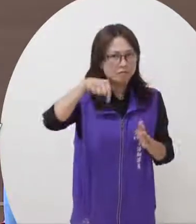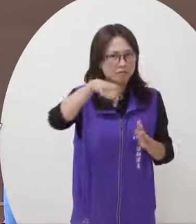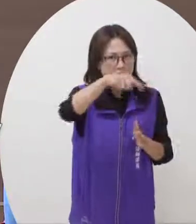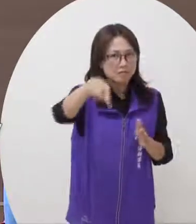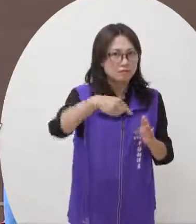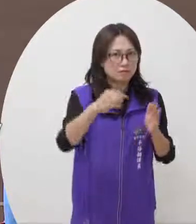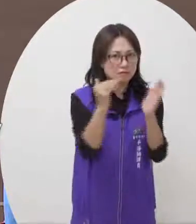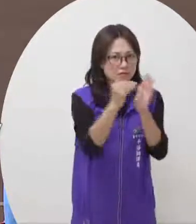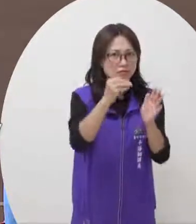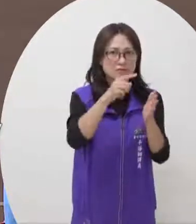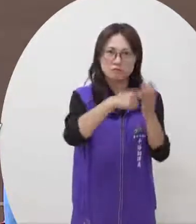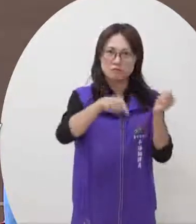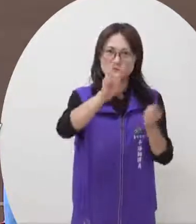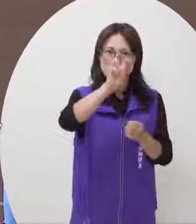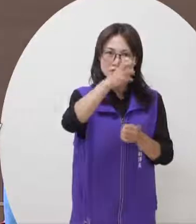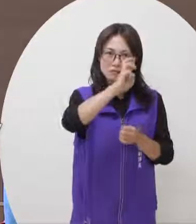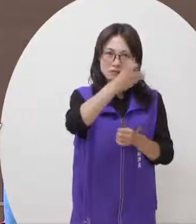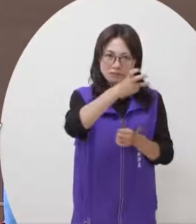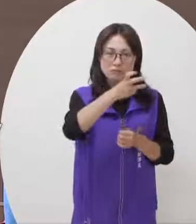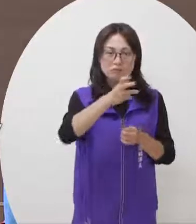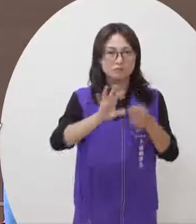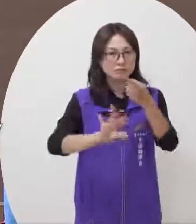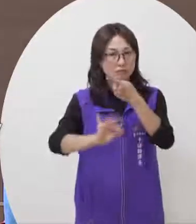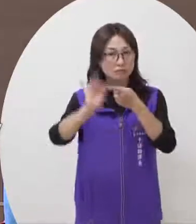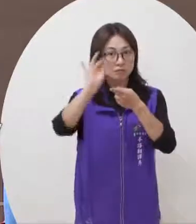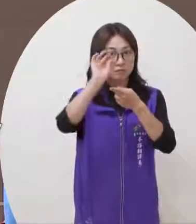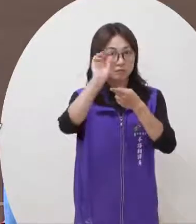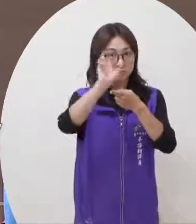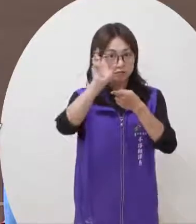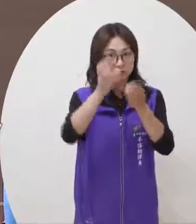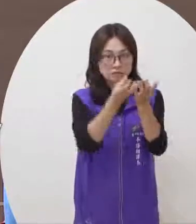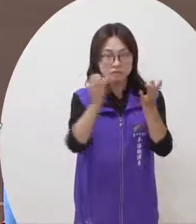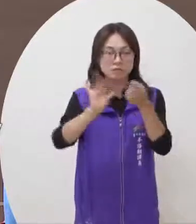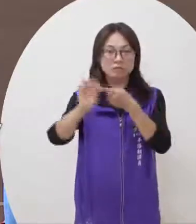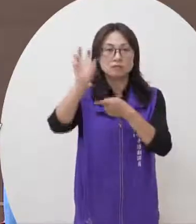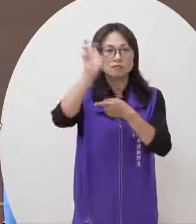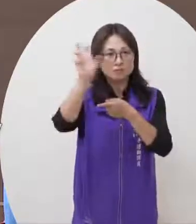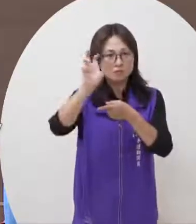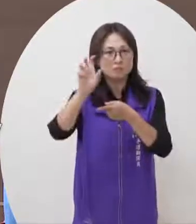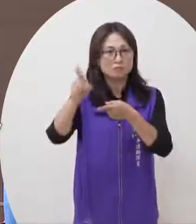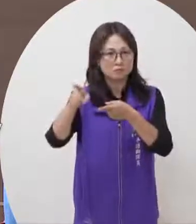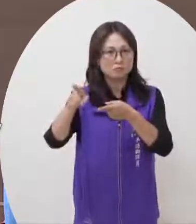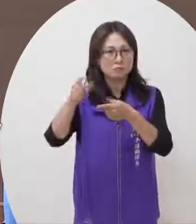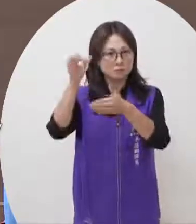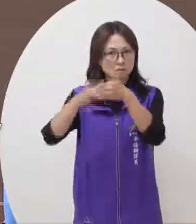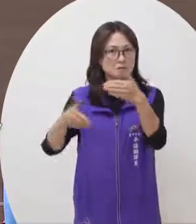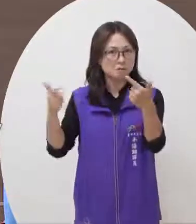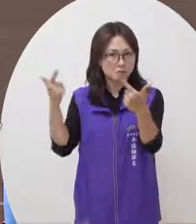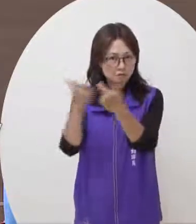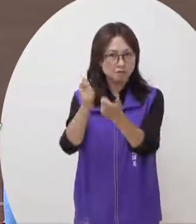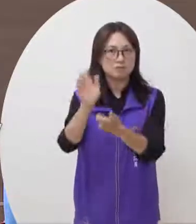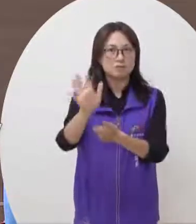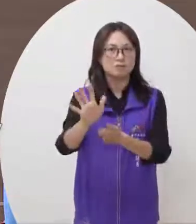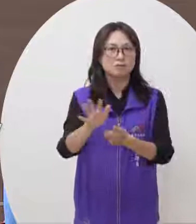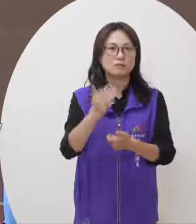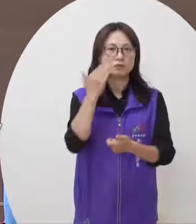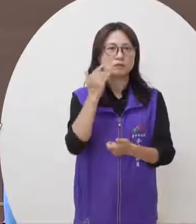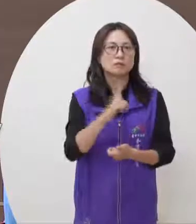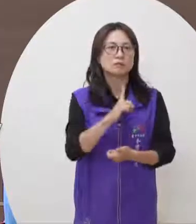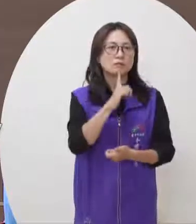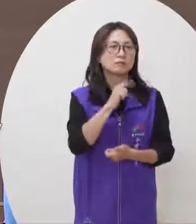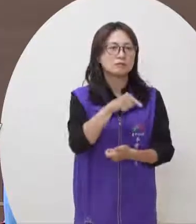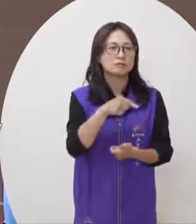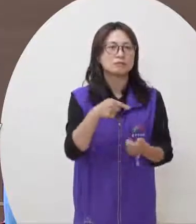左右哈是符合资格，因为有20%是比较有钱的，那我们就没有必要补助哈。那所以将